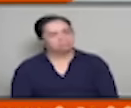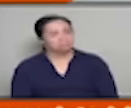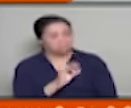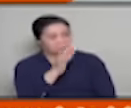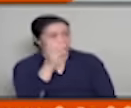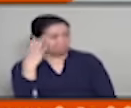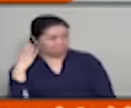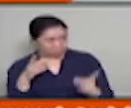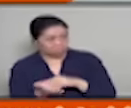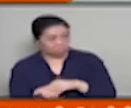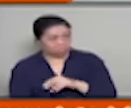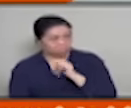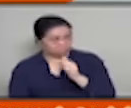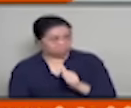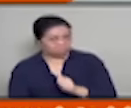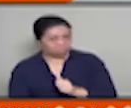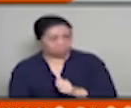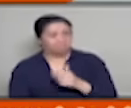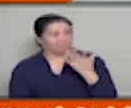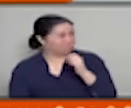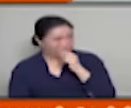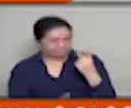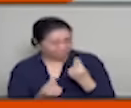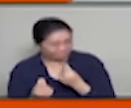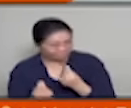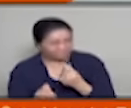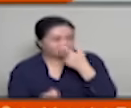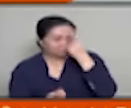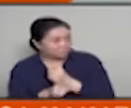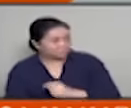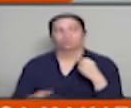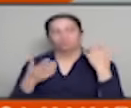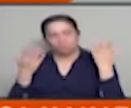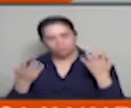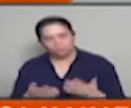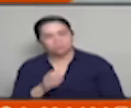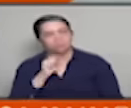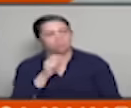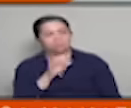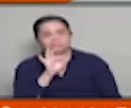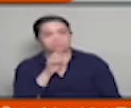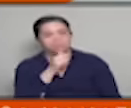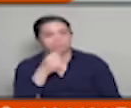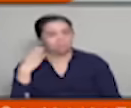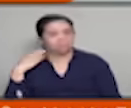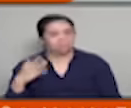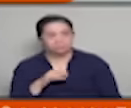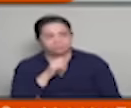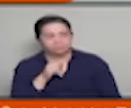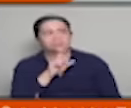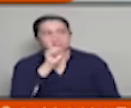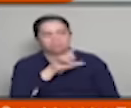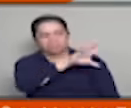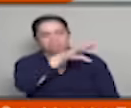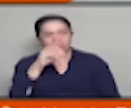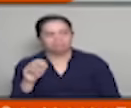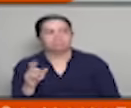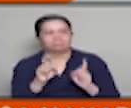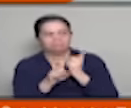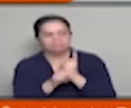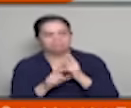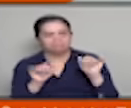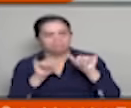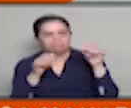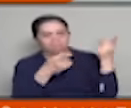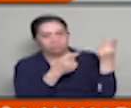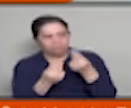Ikaw ba, chairman, gagawin mo yan? Hindi mo gagawin. Dahil mali, di ba? So kung hindi gagawin ni chairman, hindi rin dapat ginagawa ng mga